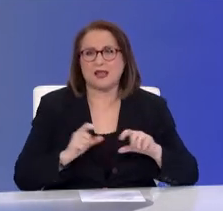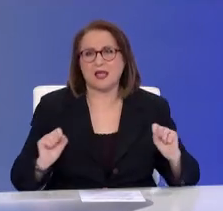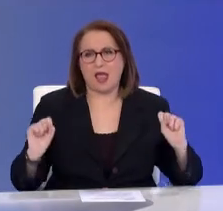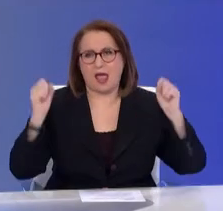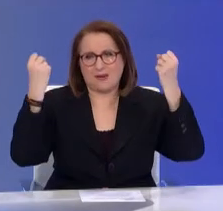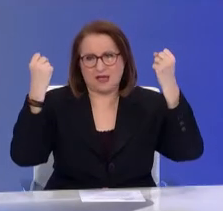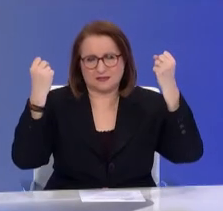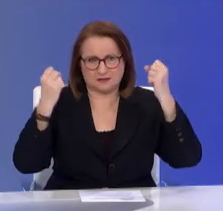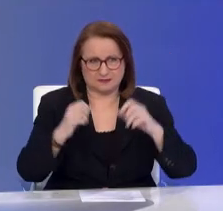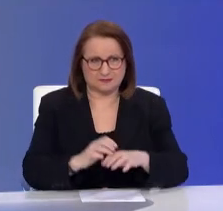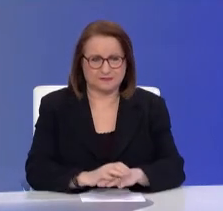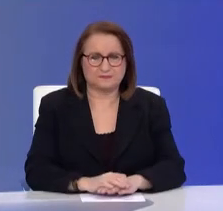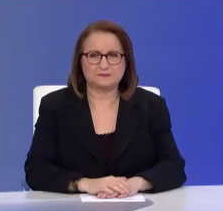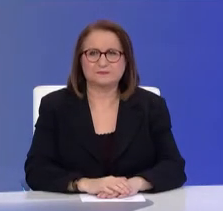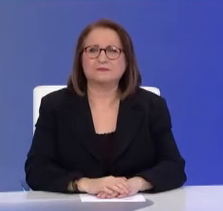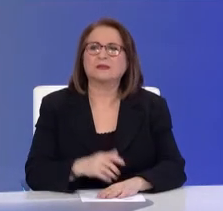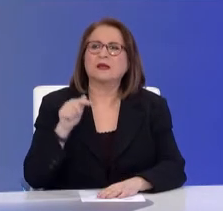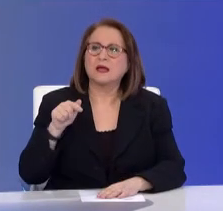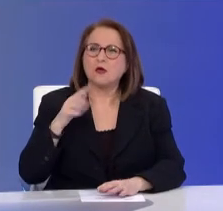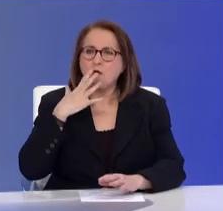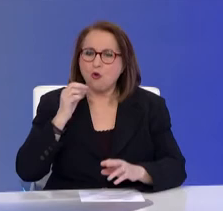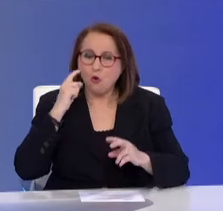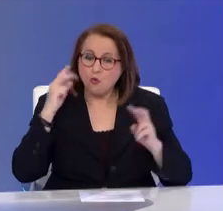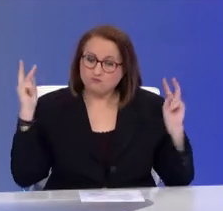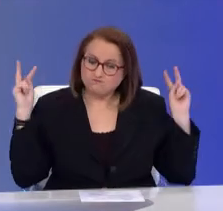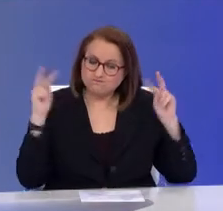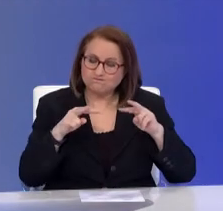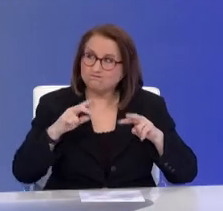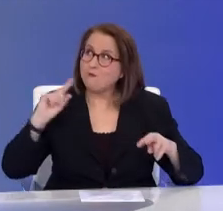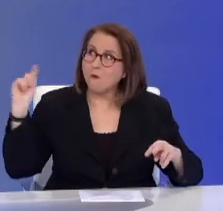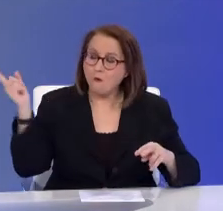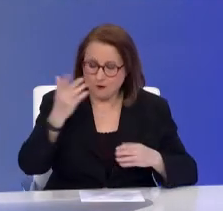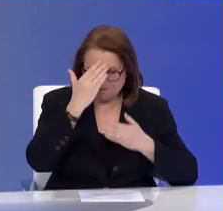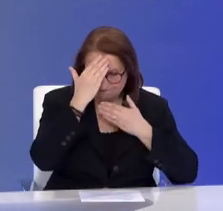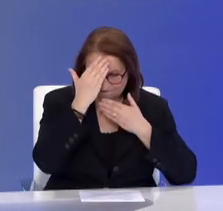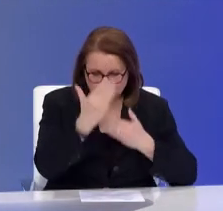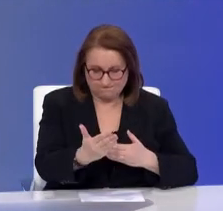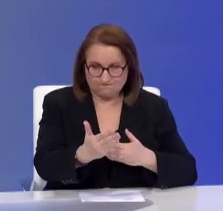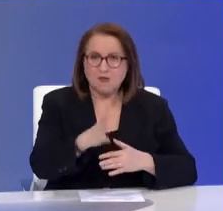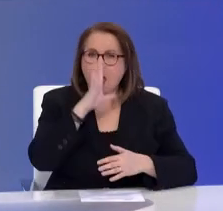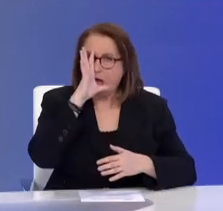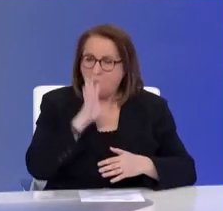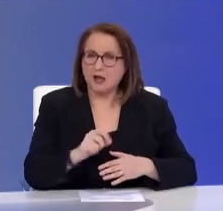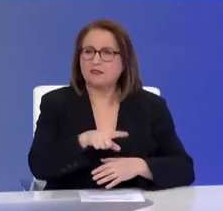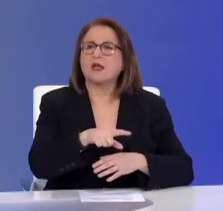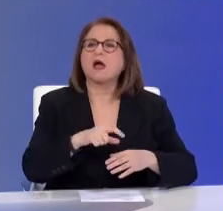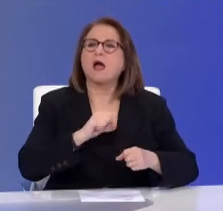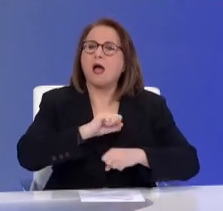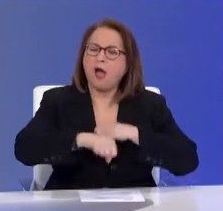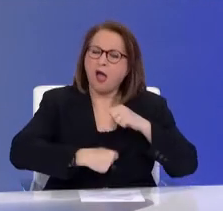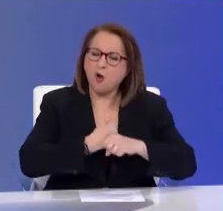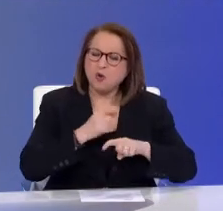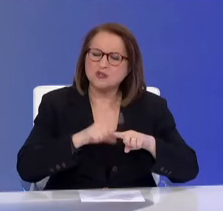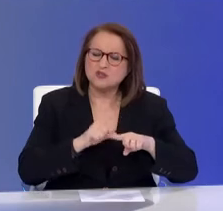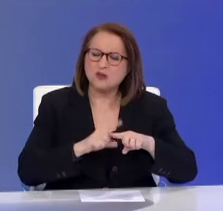γιατί αναγνωρίζεται από όλους ο δίκαιος αγώνας των Ελλήνων και